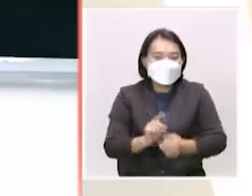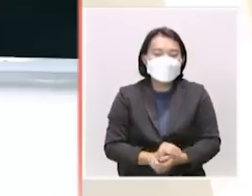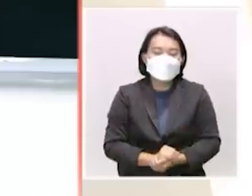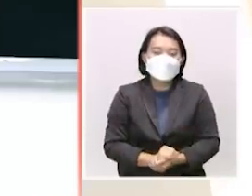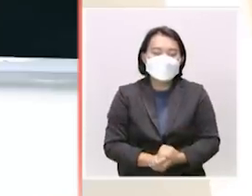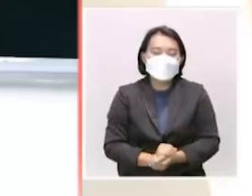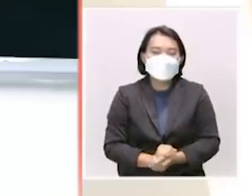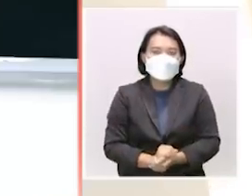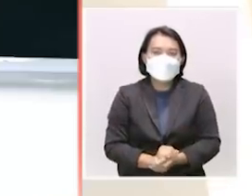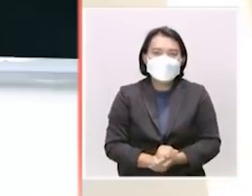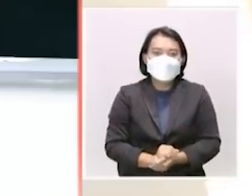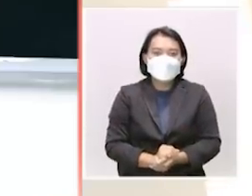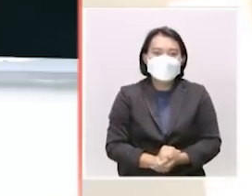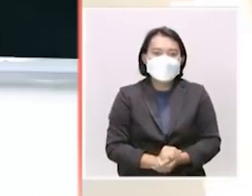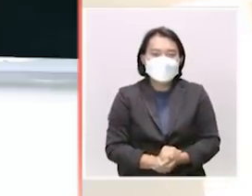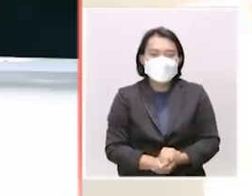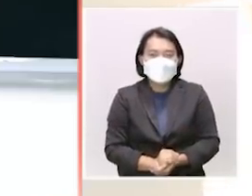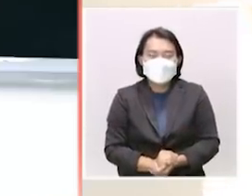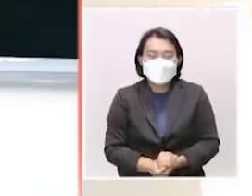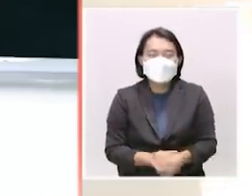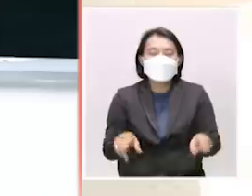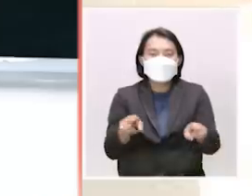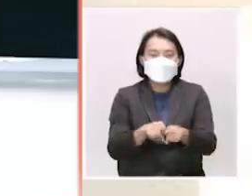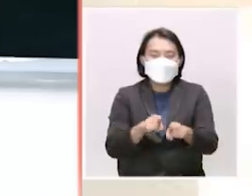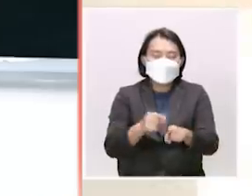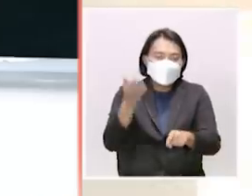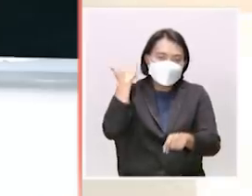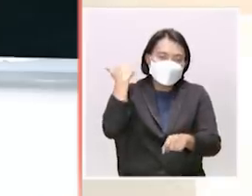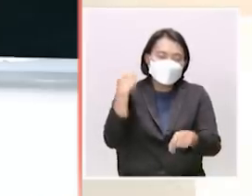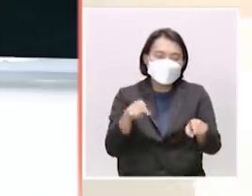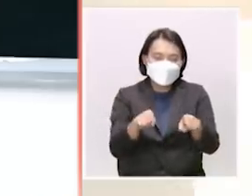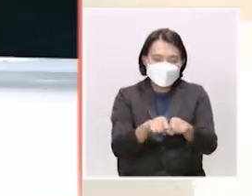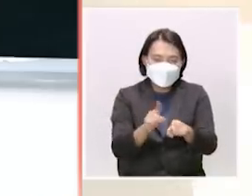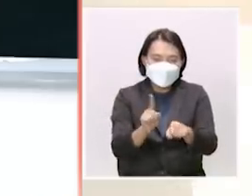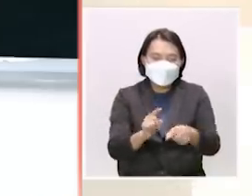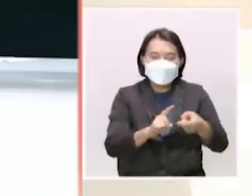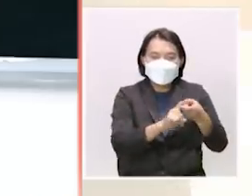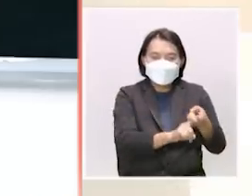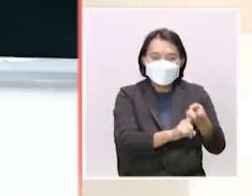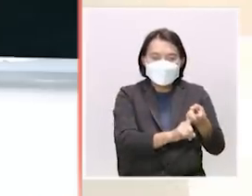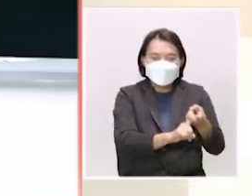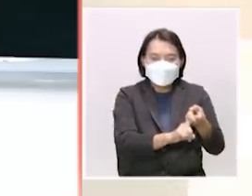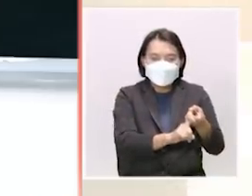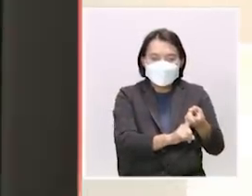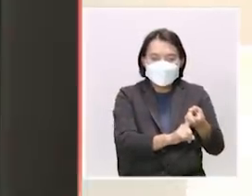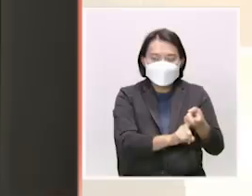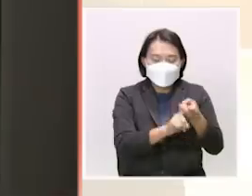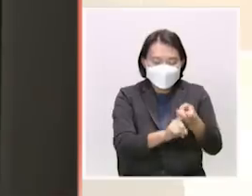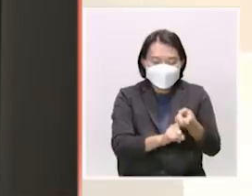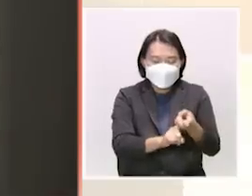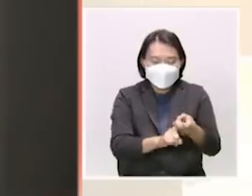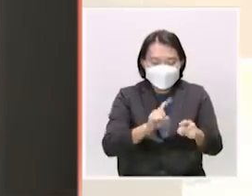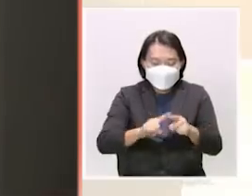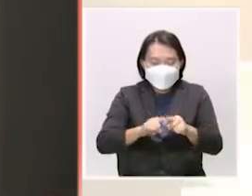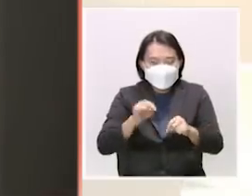สถานการณล่าสุด Penguin็เพราritisผ่ทเขา whipping where preferเด่นหัต่อ ทางรัสเซีย์ ยไม่สามารถทจะดดสก